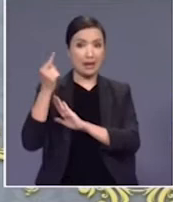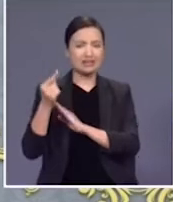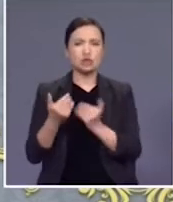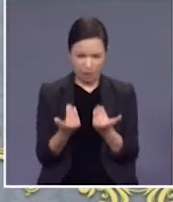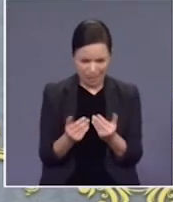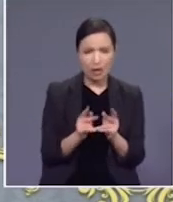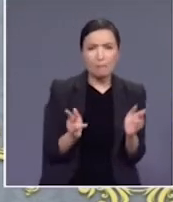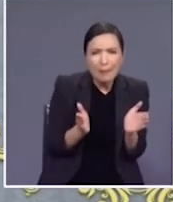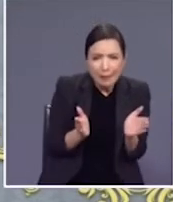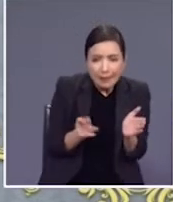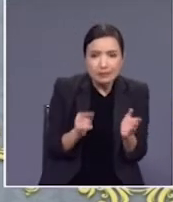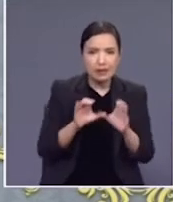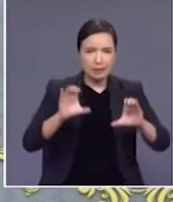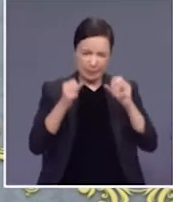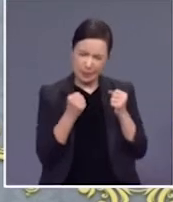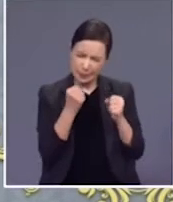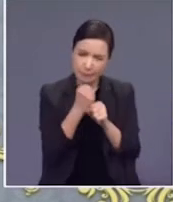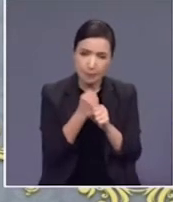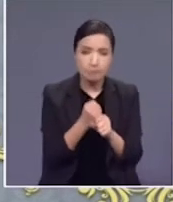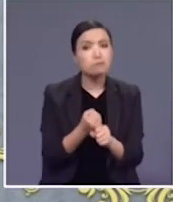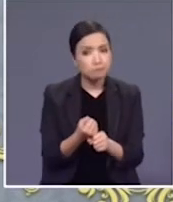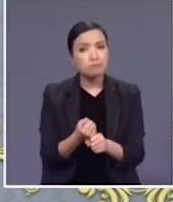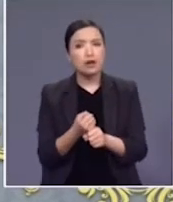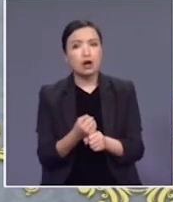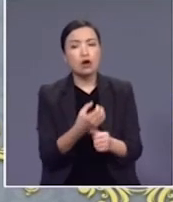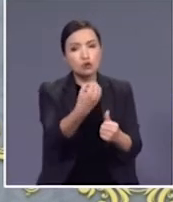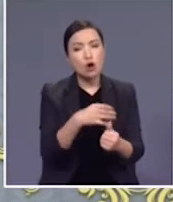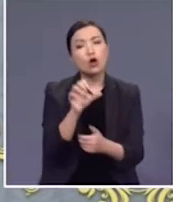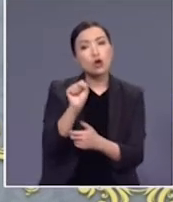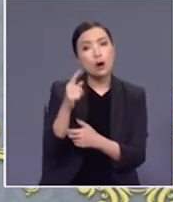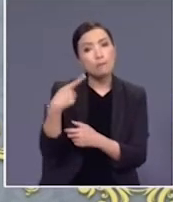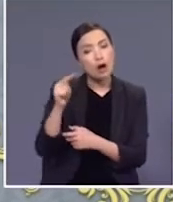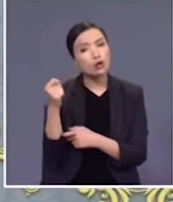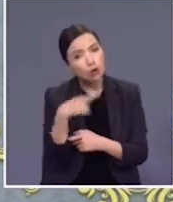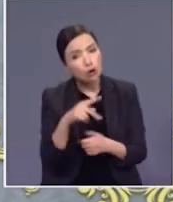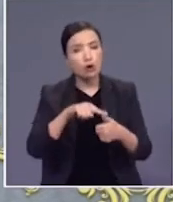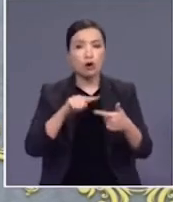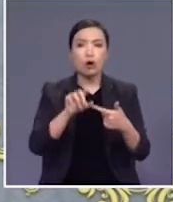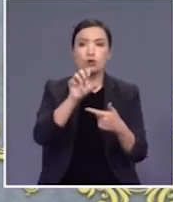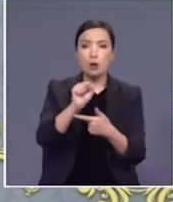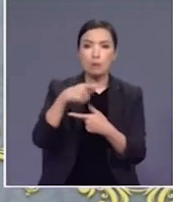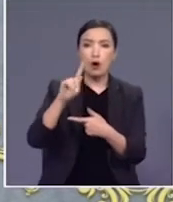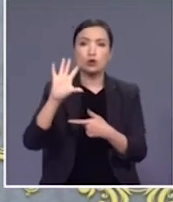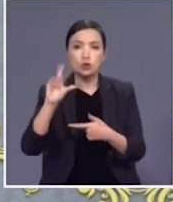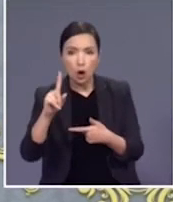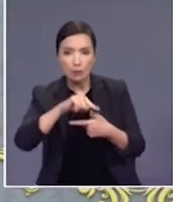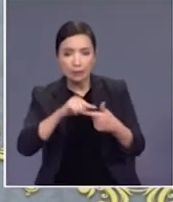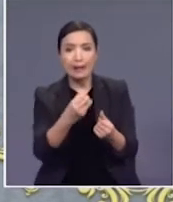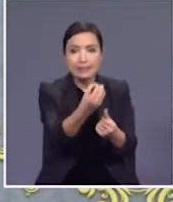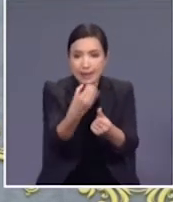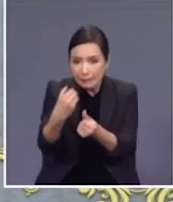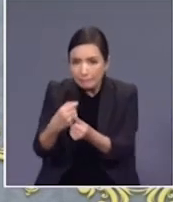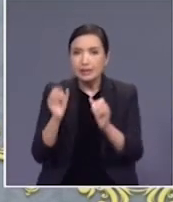การในหลายส่วนเท่าที่จะทำได้นะครับจากข้อเสนอแนะของทั้งสปท.และสปช.นะครับที่ผ่านมาโดยทำในทันที